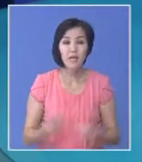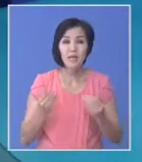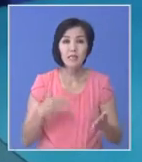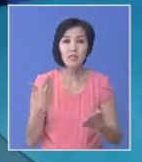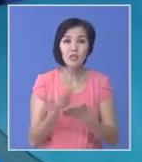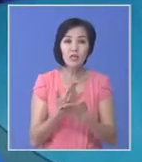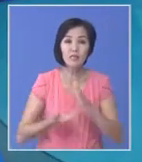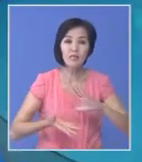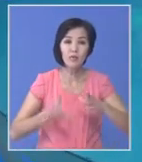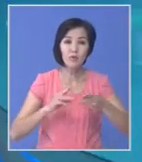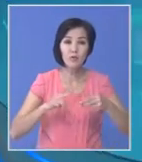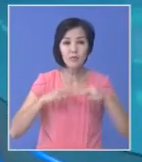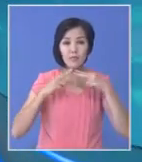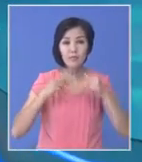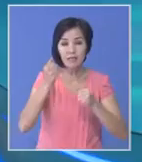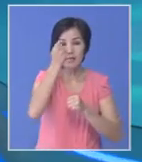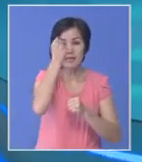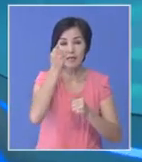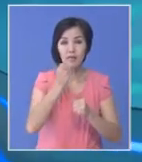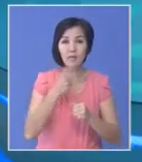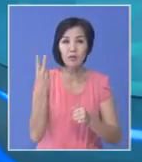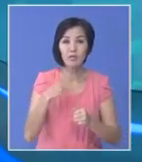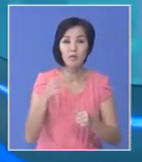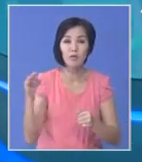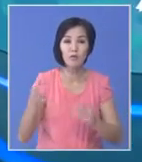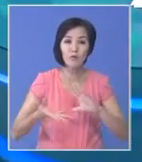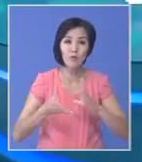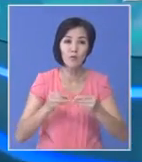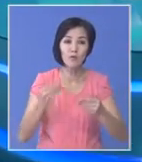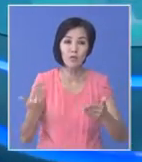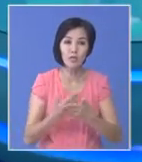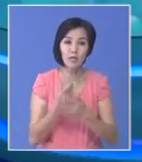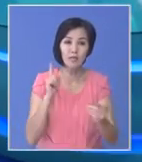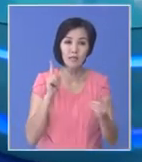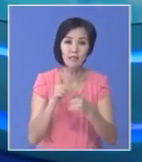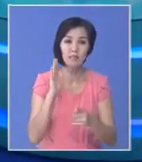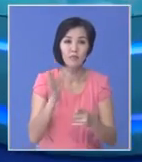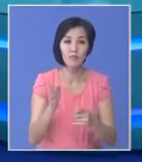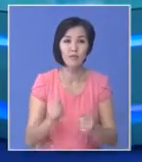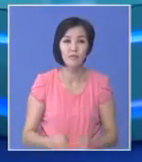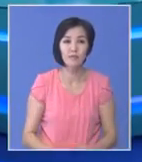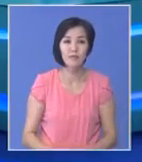Әзірге осы, назарларыңызға рахмет. Мен өздеріңізбен 20:00-дегі қорытынды жаңалықтарда қайта қауышамын.